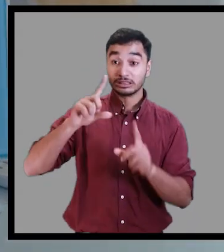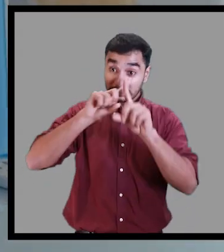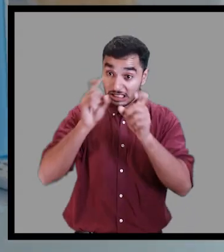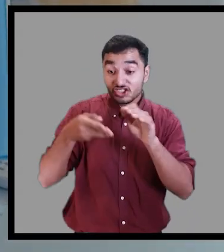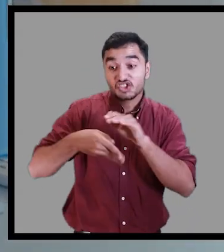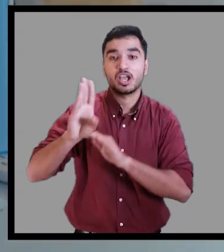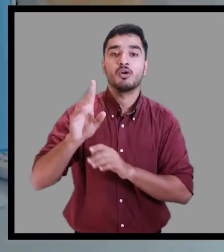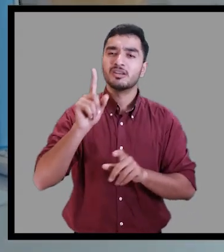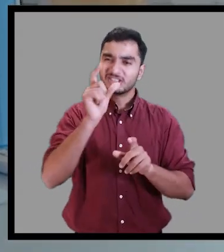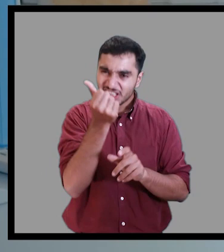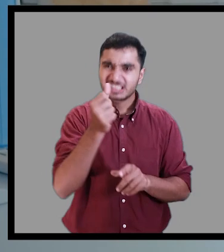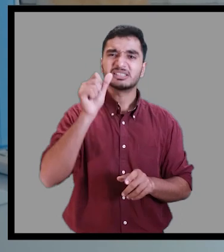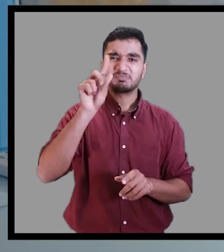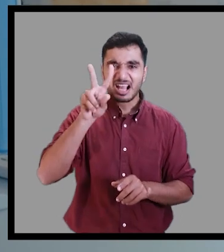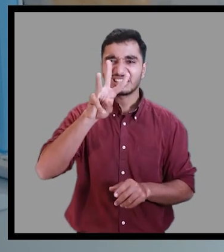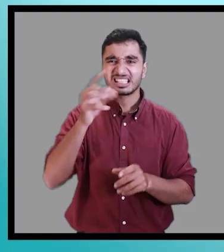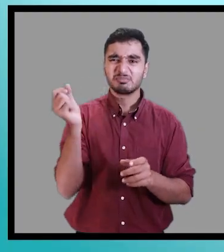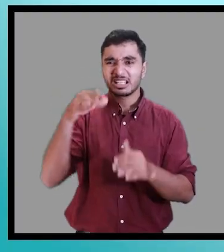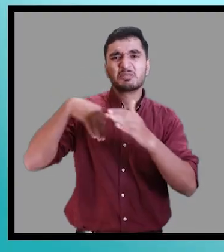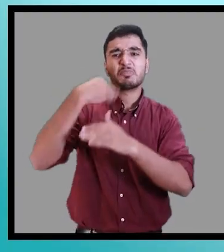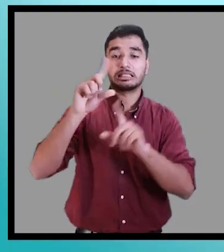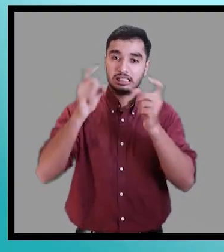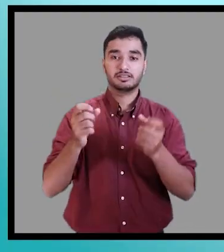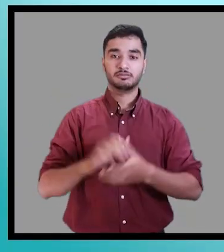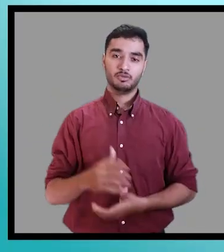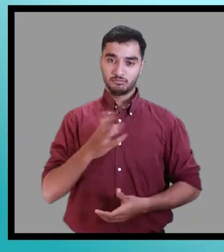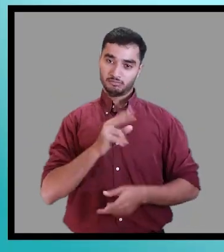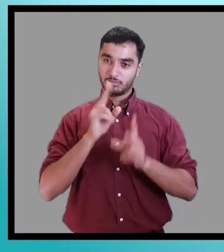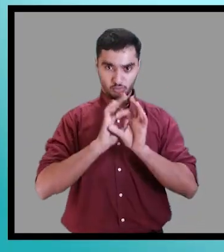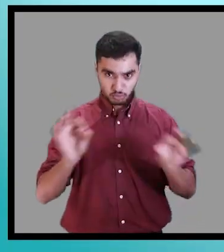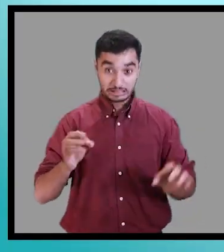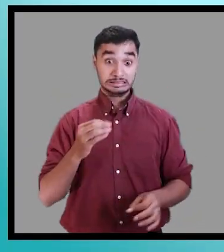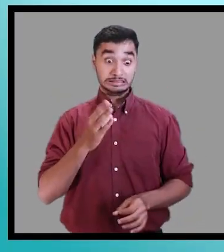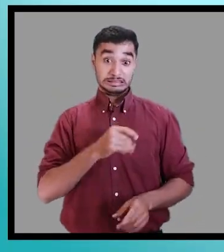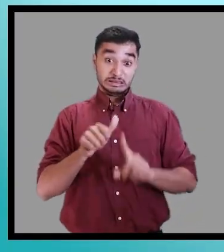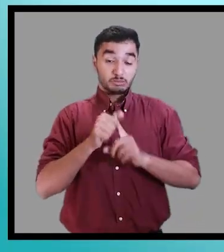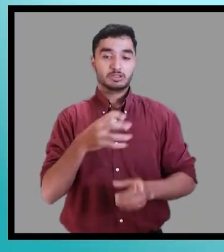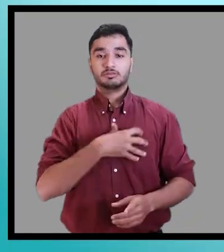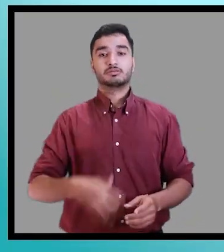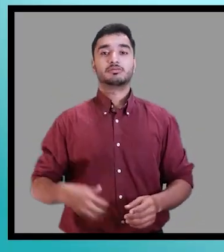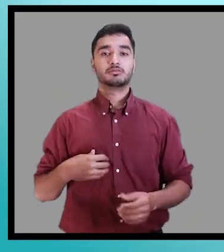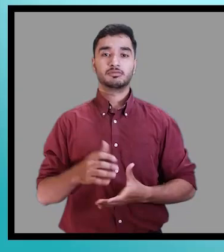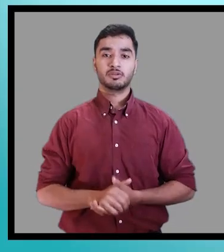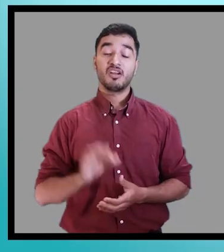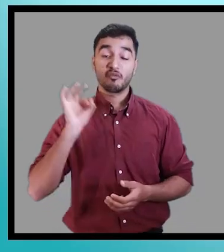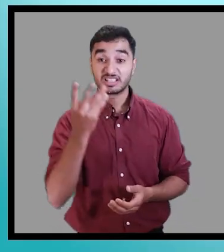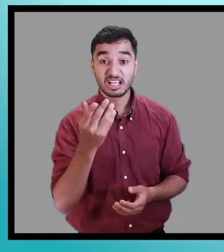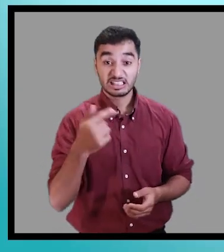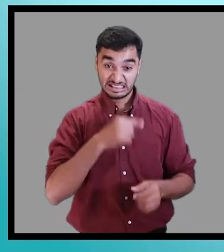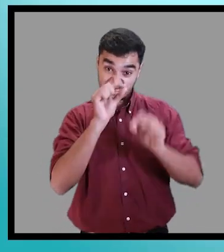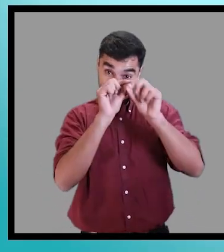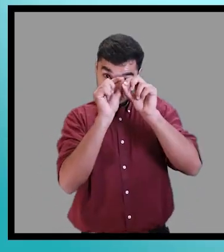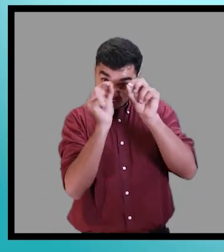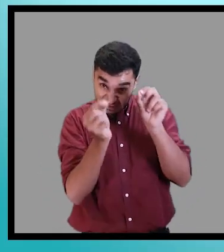3, 6 या 12 महीने के बाद चेक होती है। और दिल का तो हमने पहले से जिक्र कर लिया कि दिल एक बहुत इंपॉर्टेंट ऑर्गन है, और वो किसी भी वजह से